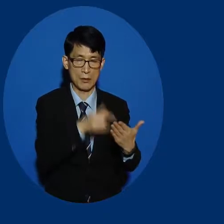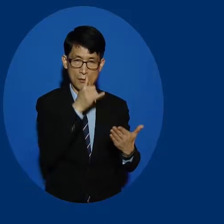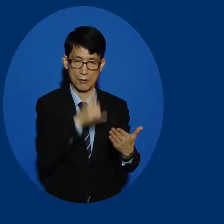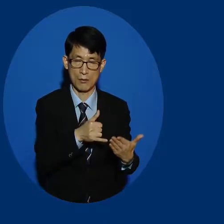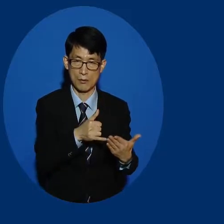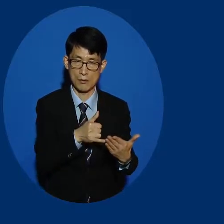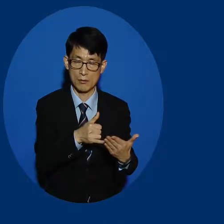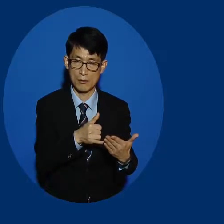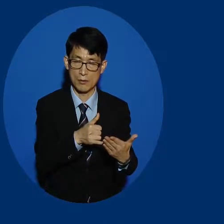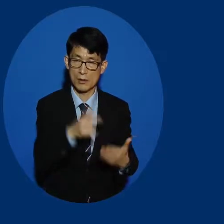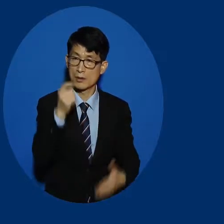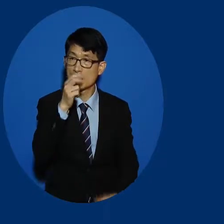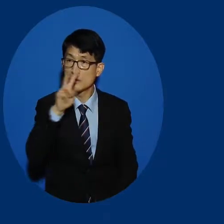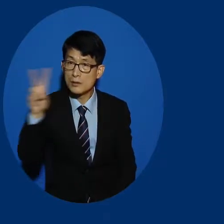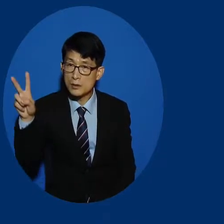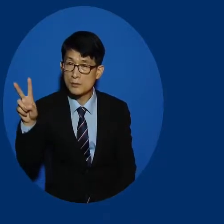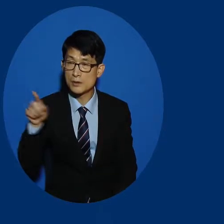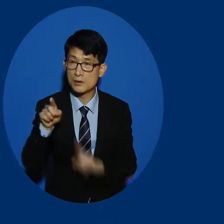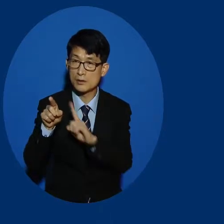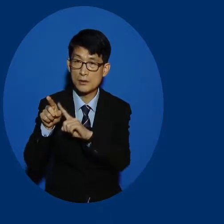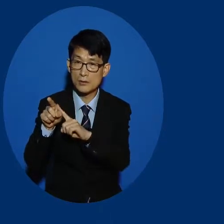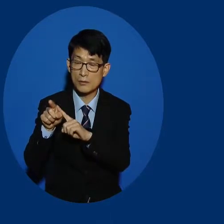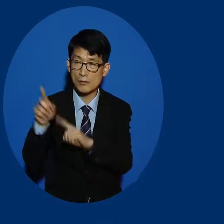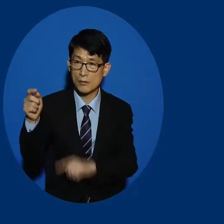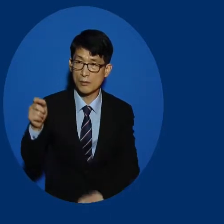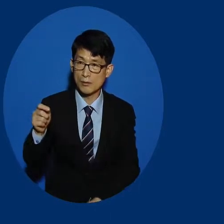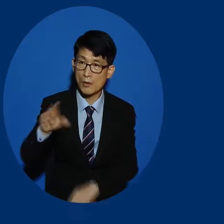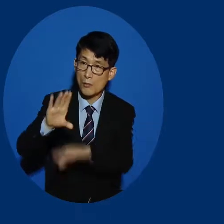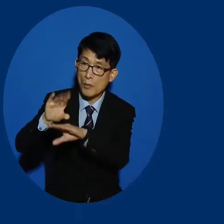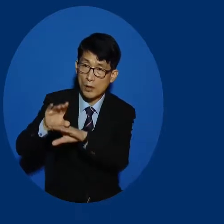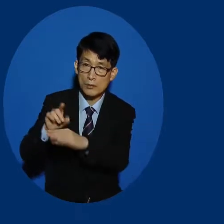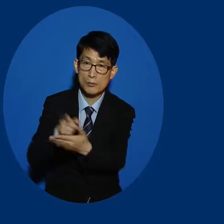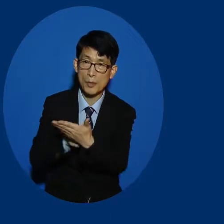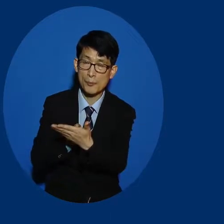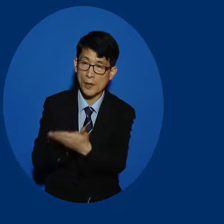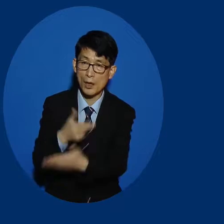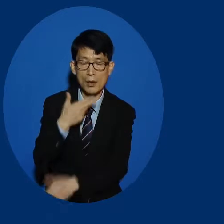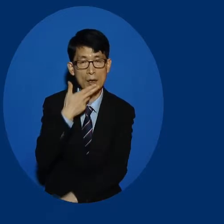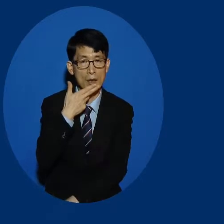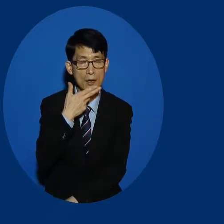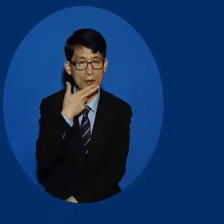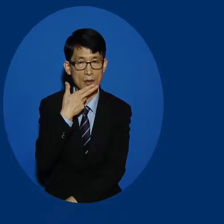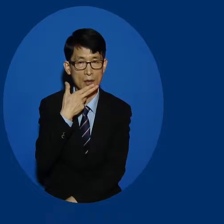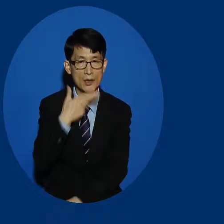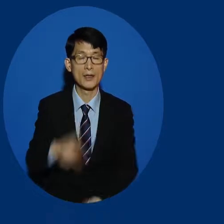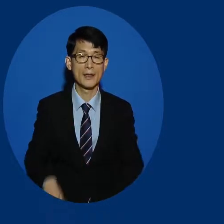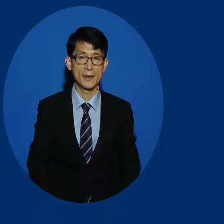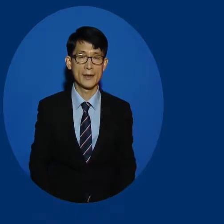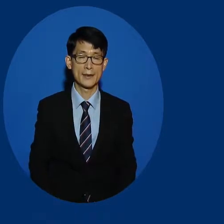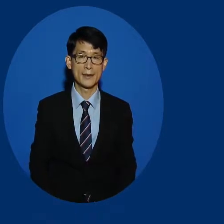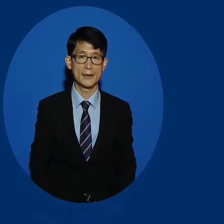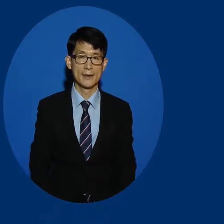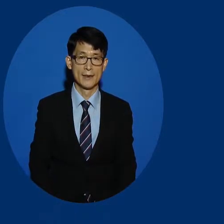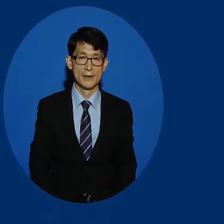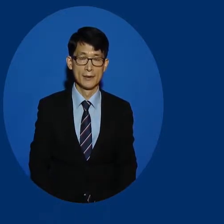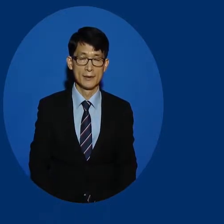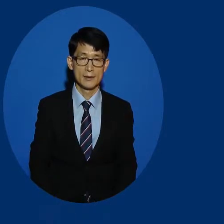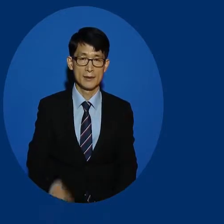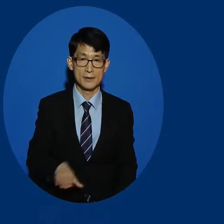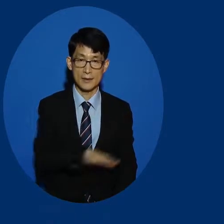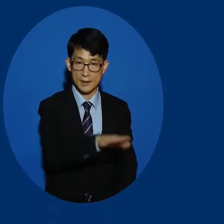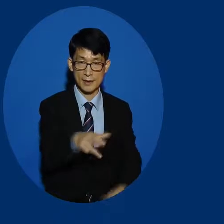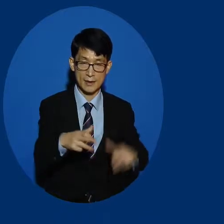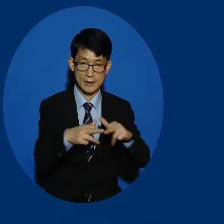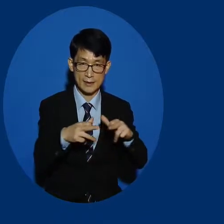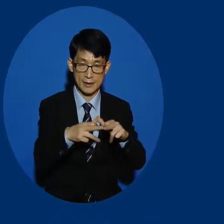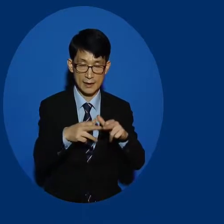공영방송에서 방송으로 나오지 않는 경우들이 너무 많습니다. 우리 앞으로 범국민 대상의